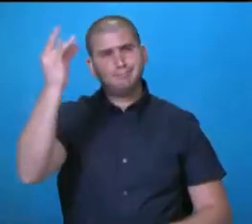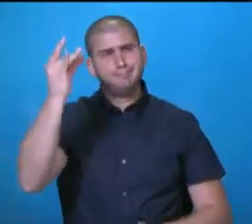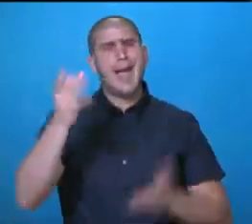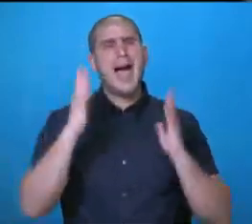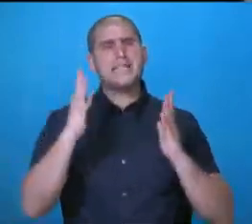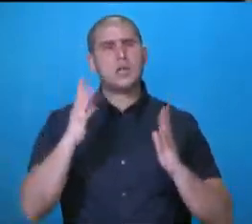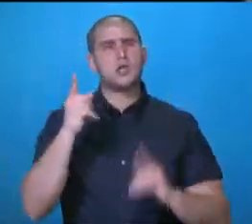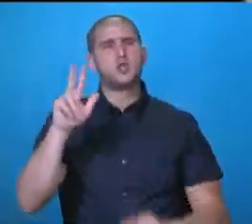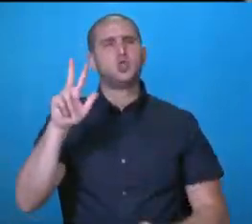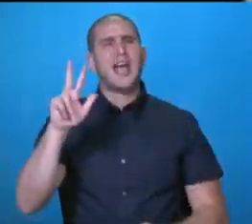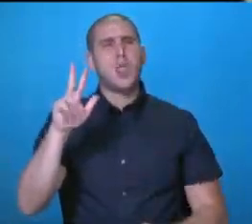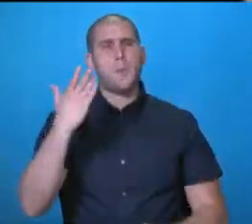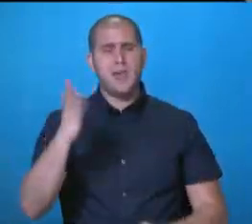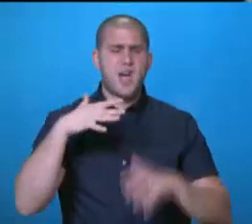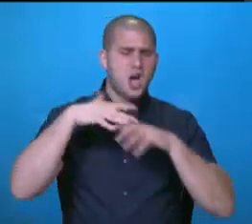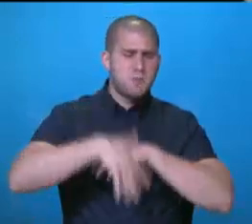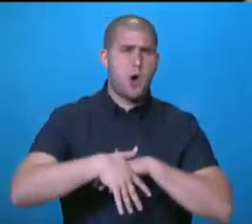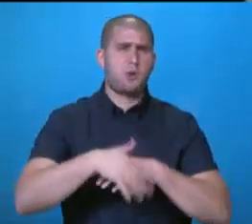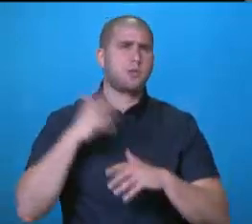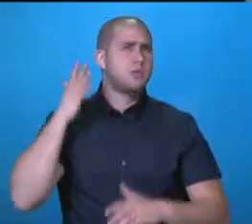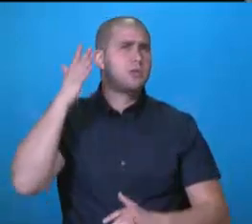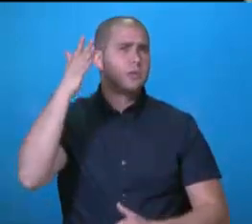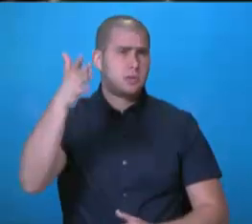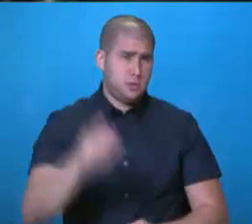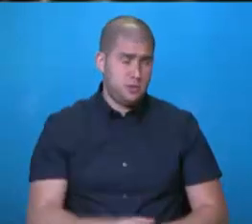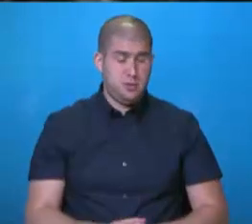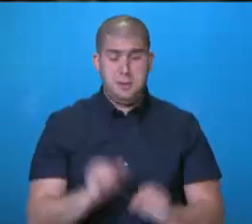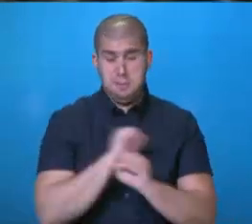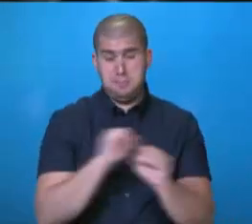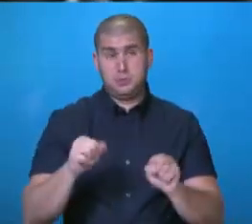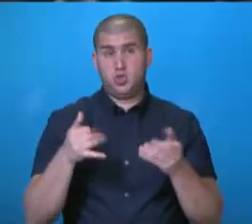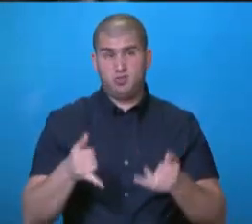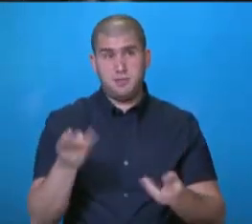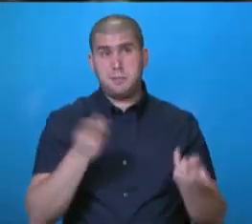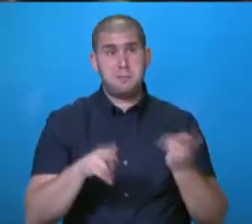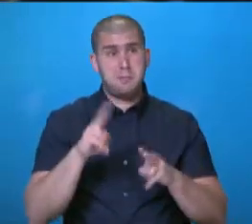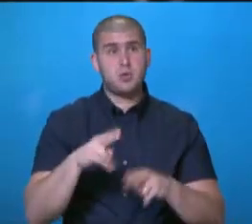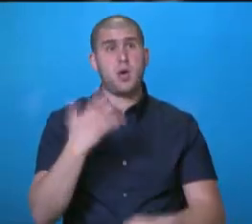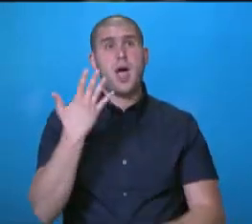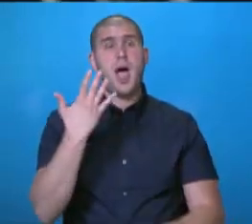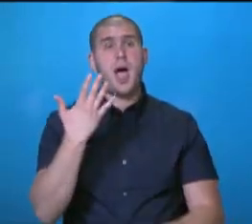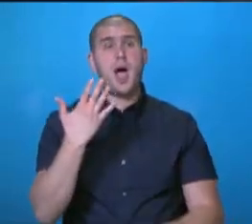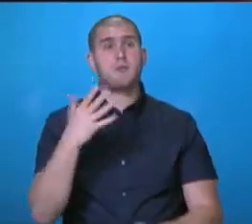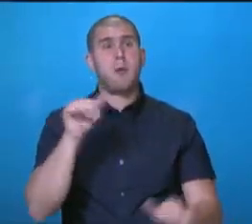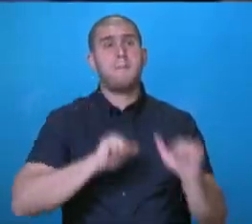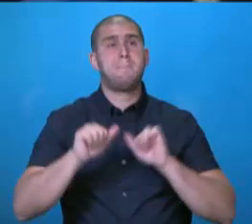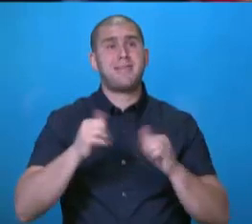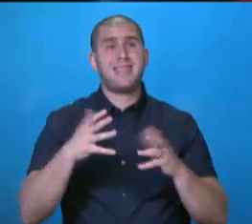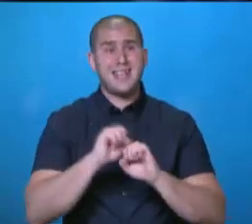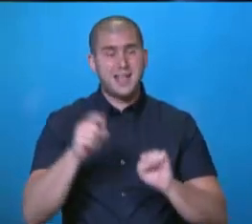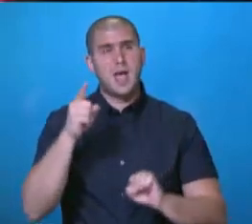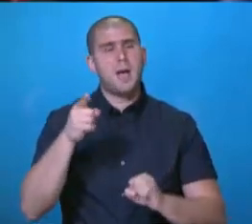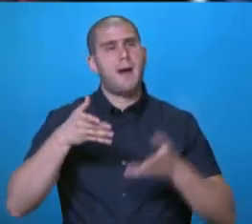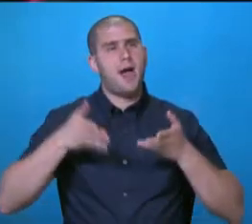הגרעיני בצ'רנוביל ואת ההשפעות ארוכות הטווח שלו. בפיצוץ הנוכחי נהרגו לפחות 5 מדעני גרעין, והם זכו